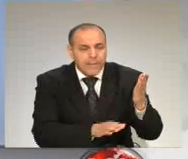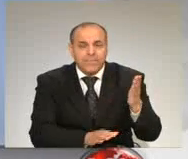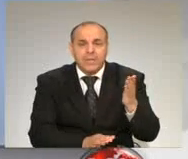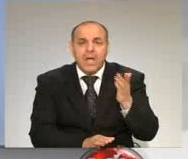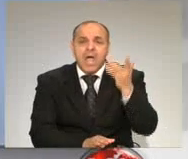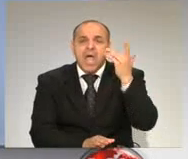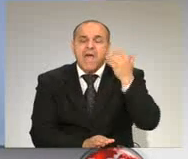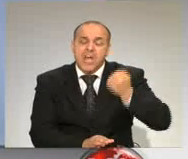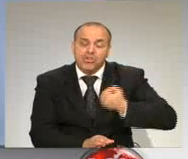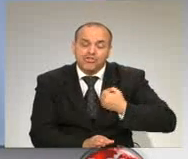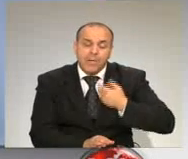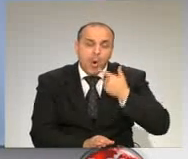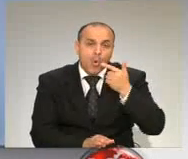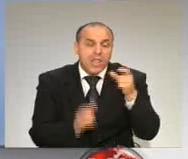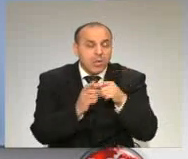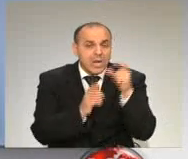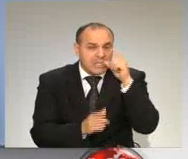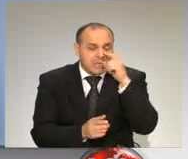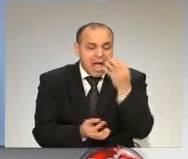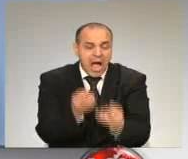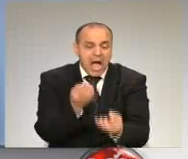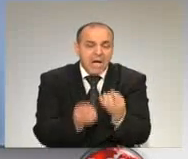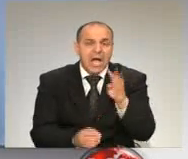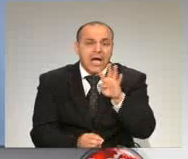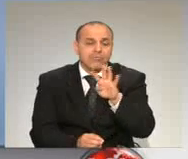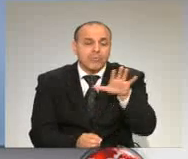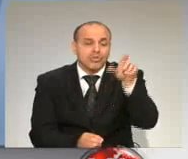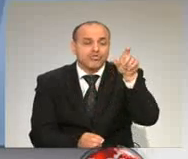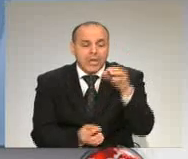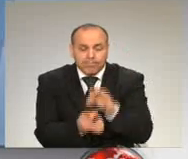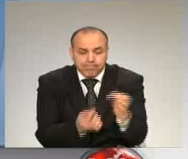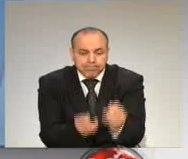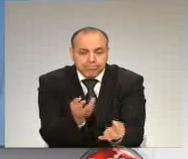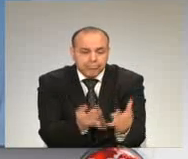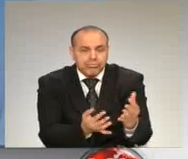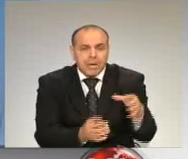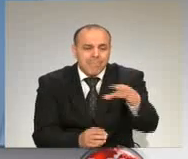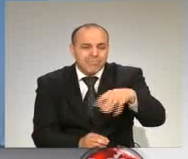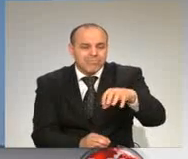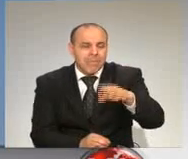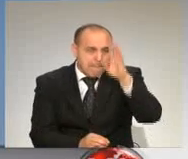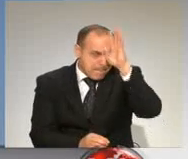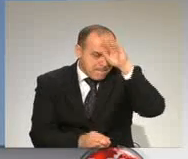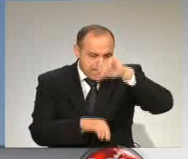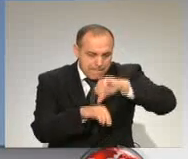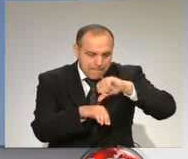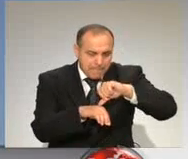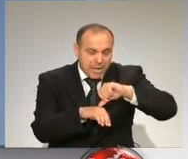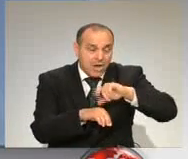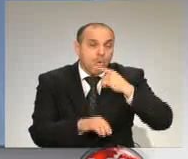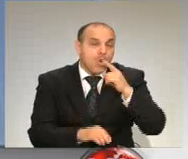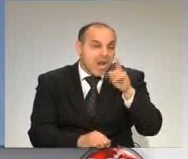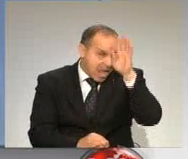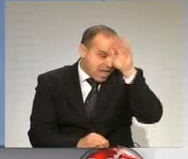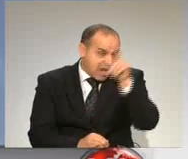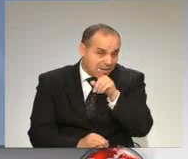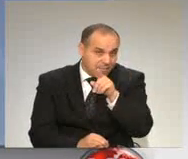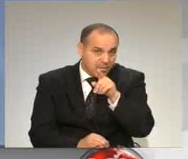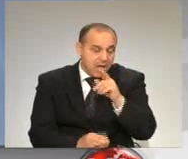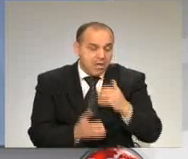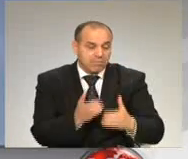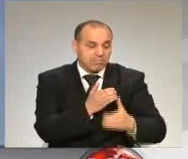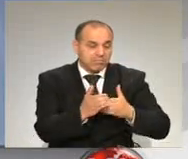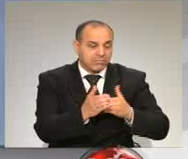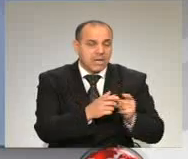آخر جرائم هذا التنظيم إحراق 45 شخصا في منطقة البغداد غربي العراق أحياء على أيدي